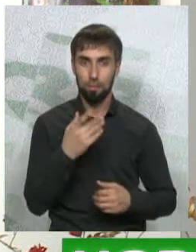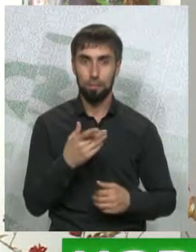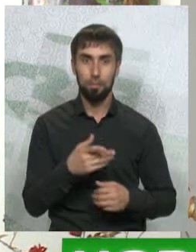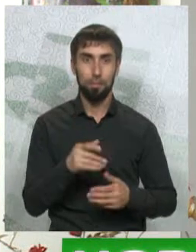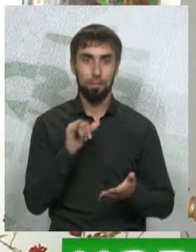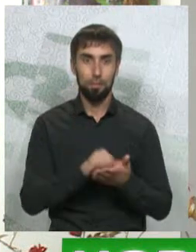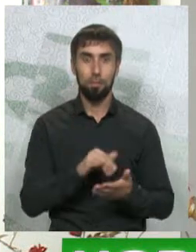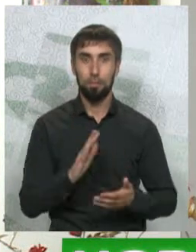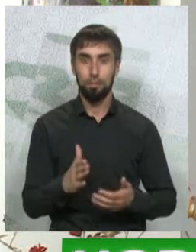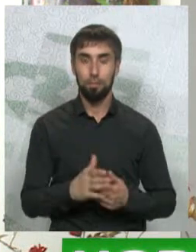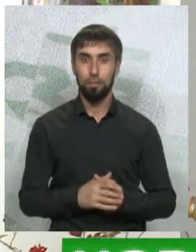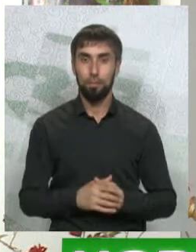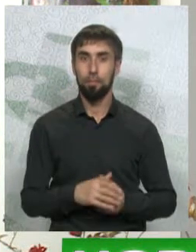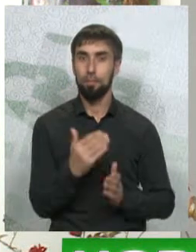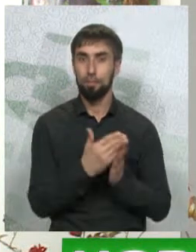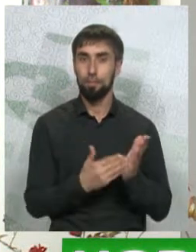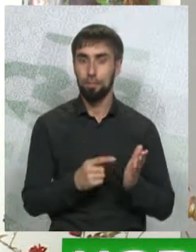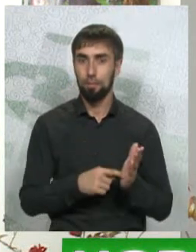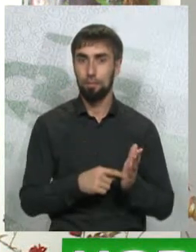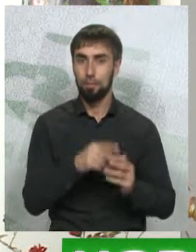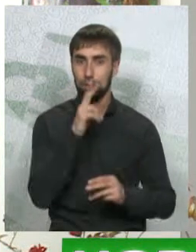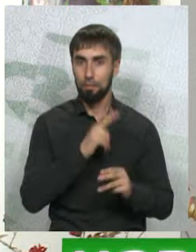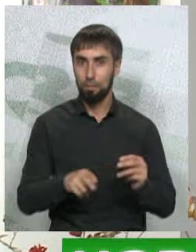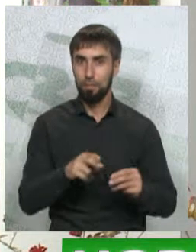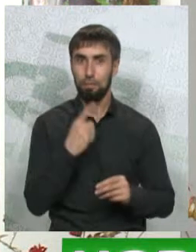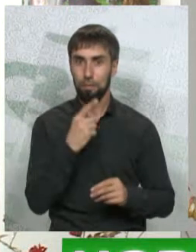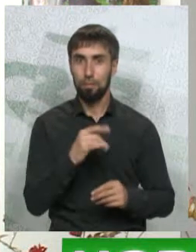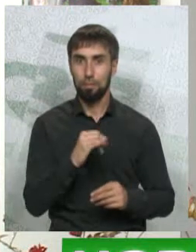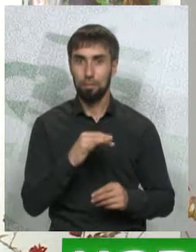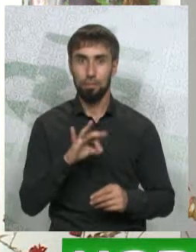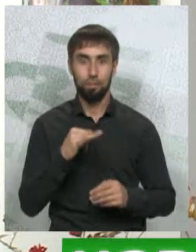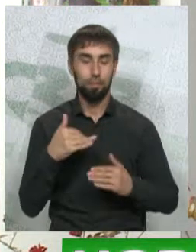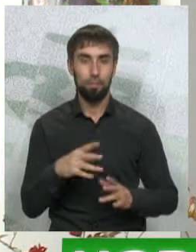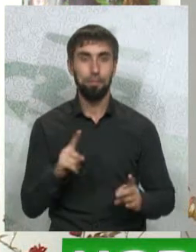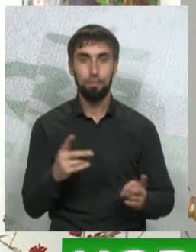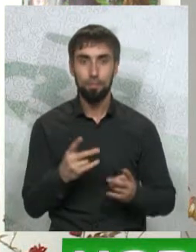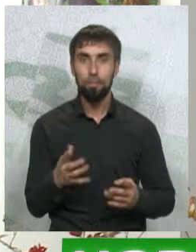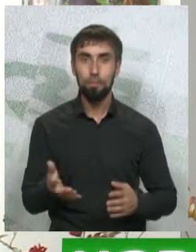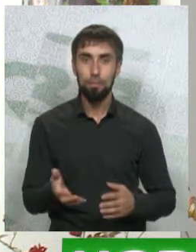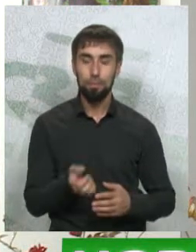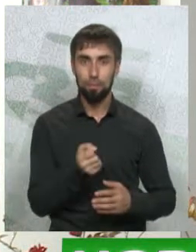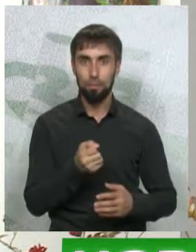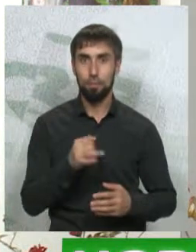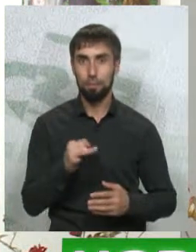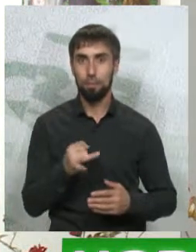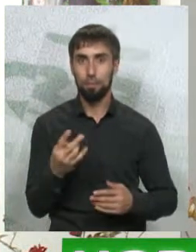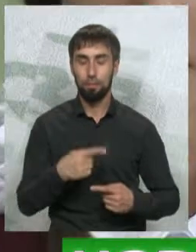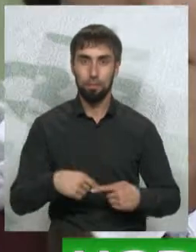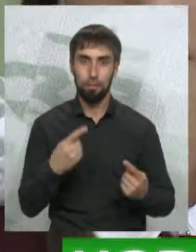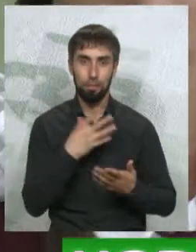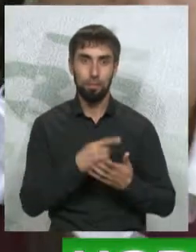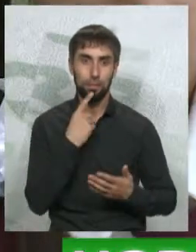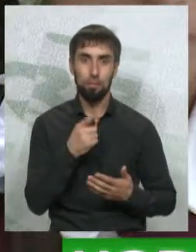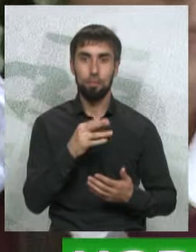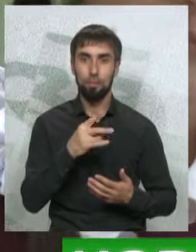занесен в список вымирающих языков ЮНЕСКО. И решили, что нужно поддержать, нужно развивать наш язык.